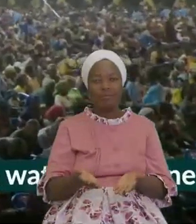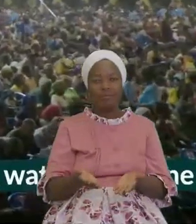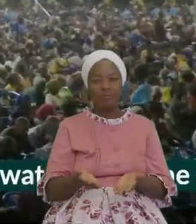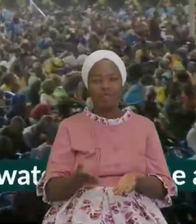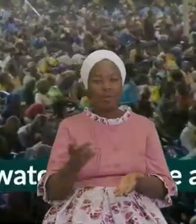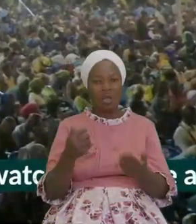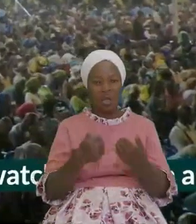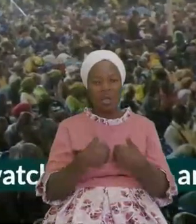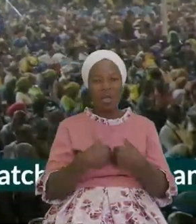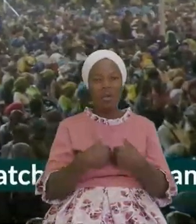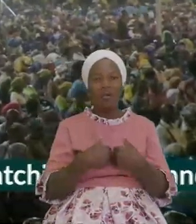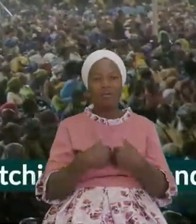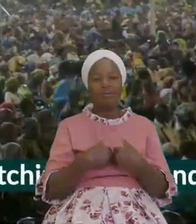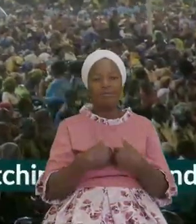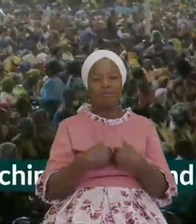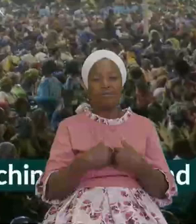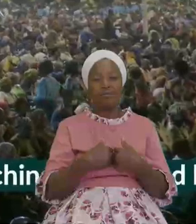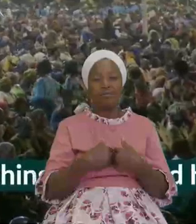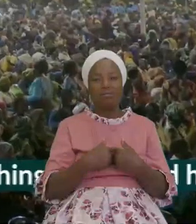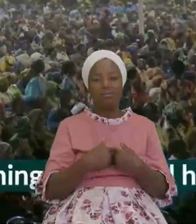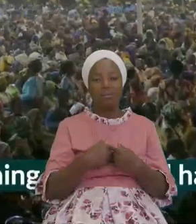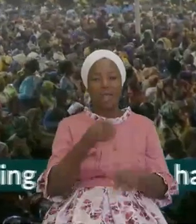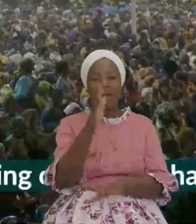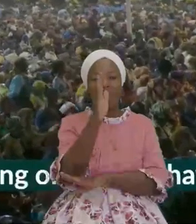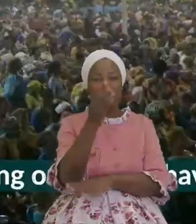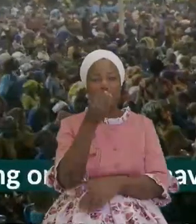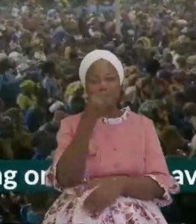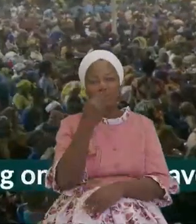ici au même lieu, il y a